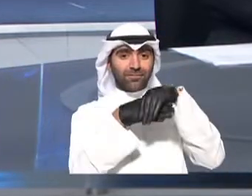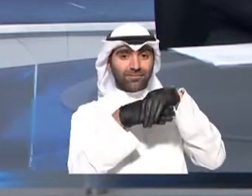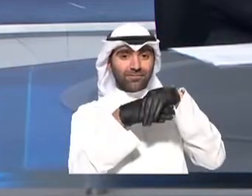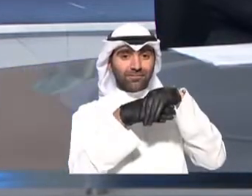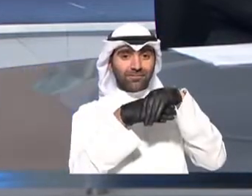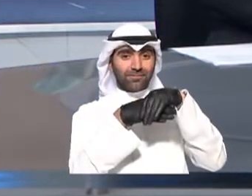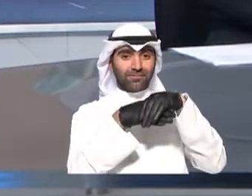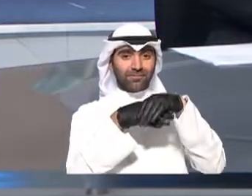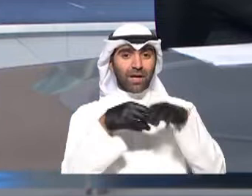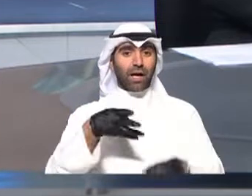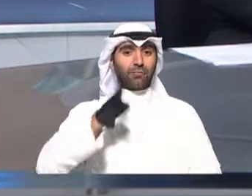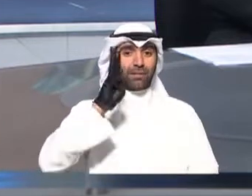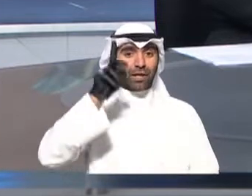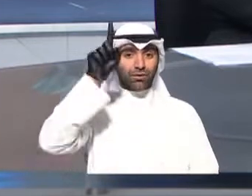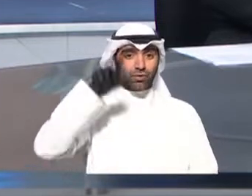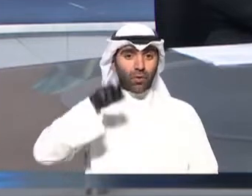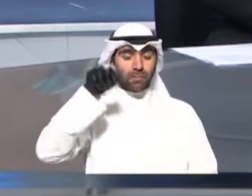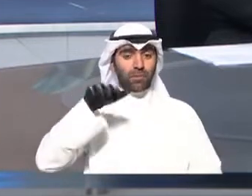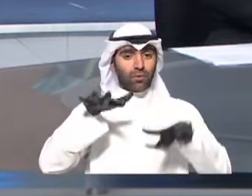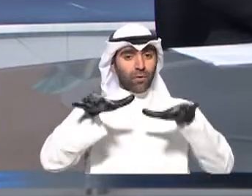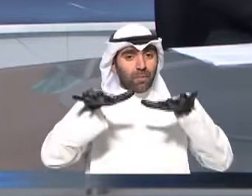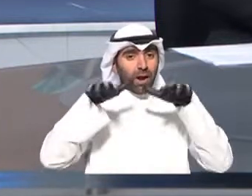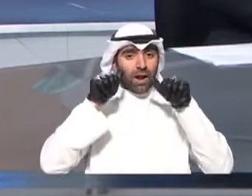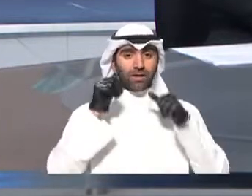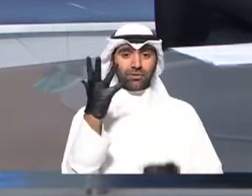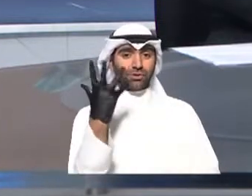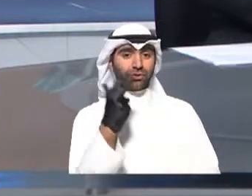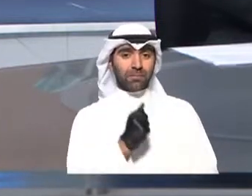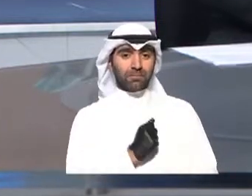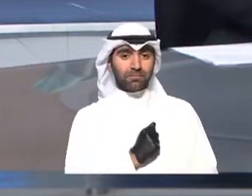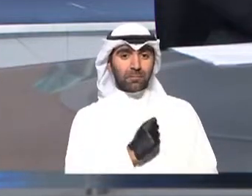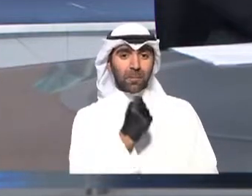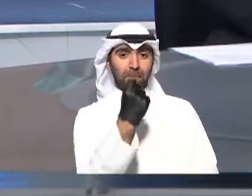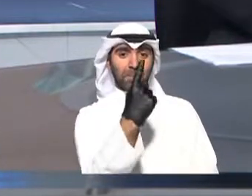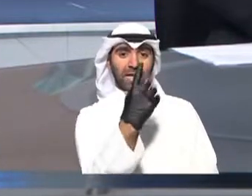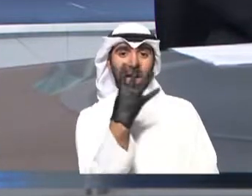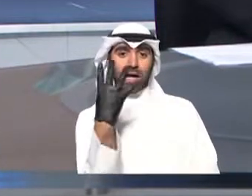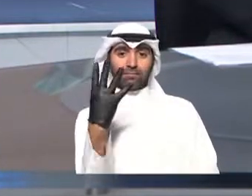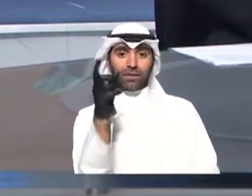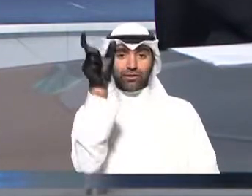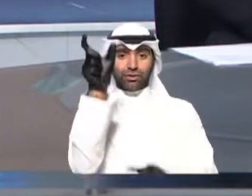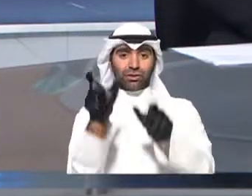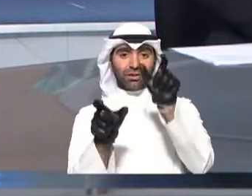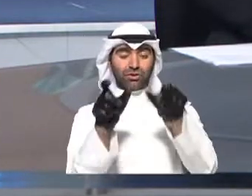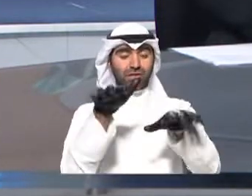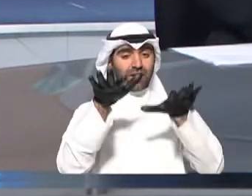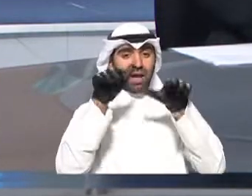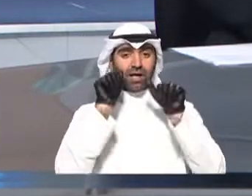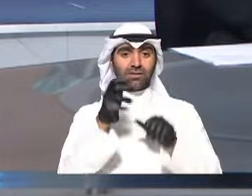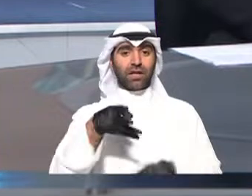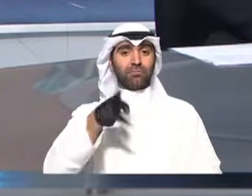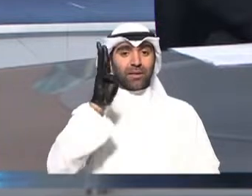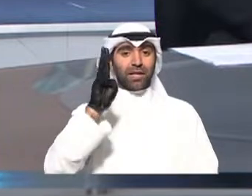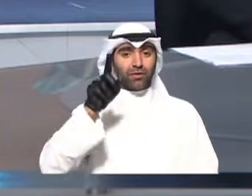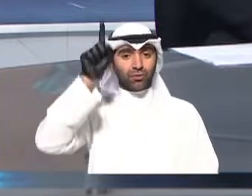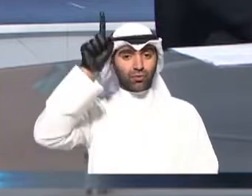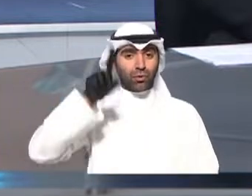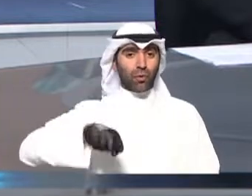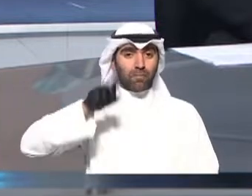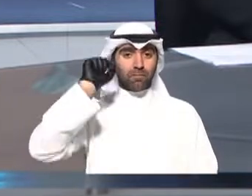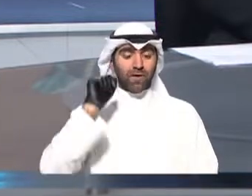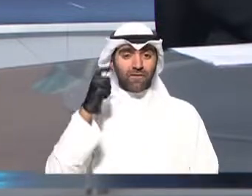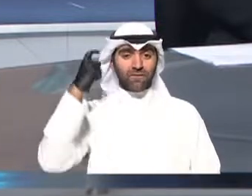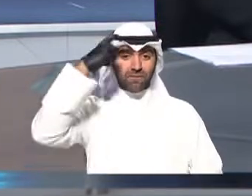لرقابة وإشراف هيئة الخدمات الطبية بالوزارة، وذلك بعد استكمالهم لفترة الحجر المقررة وإتمامهم